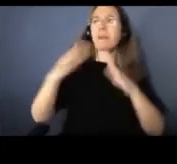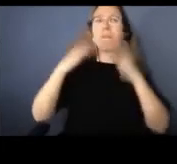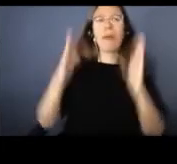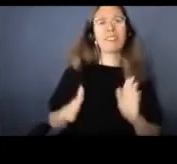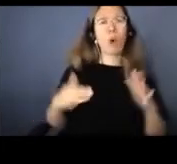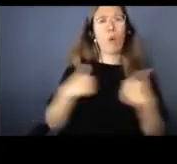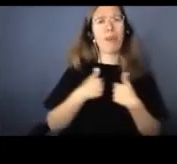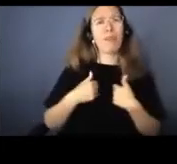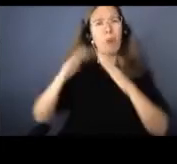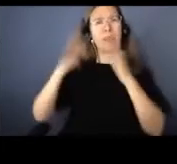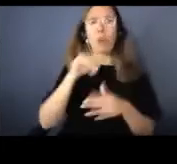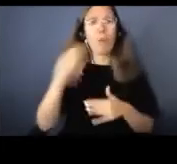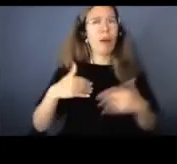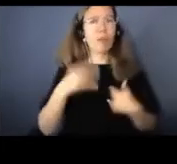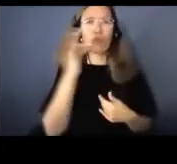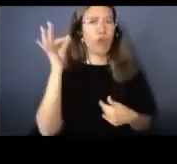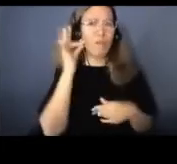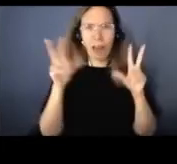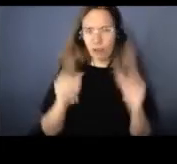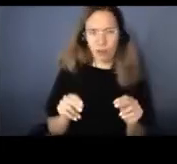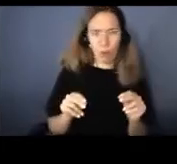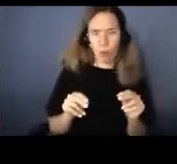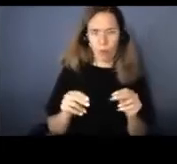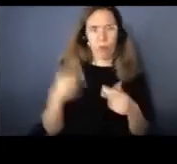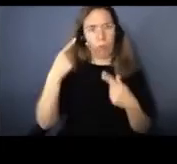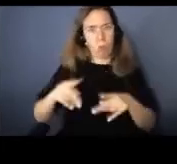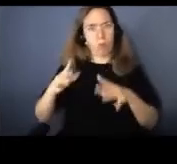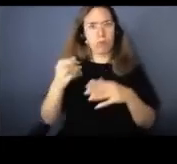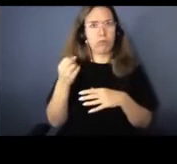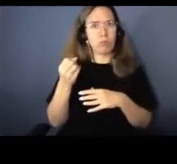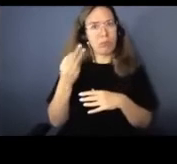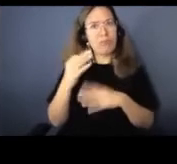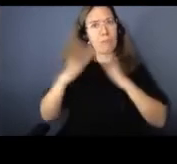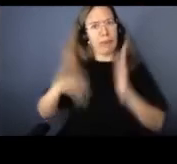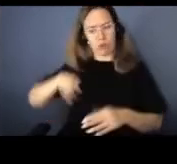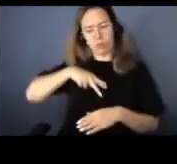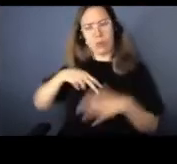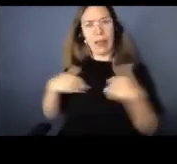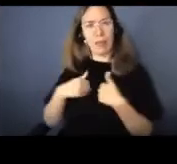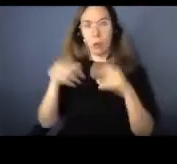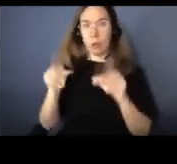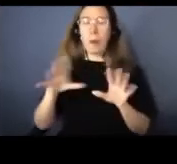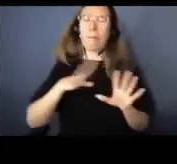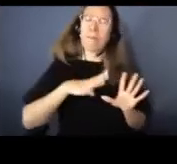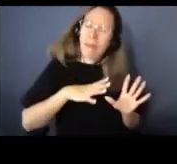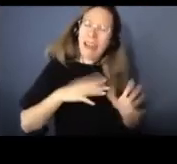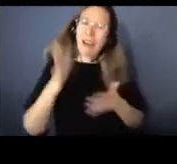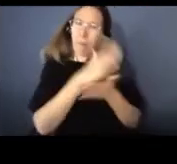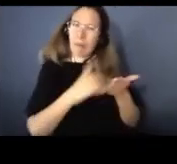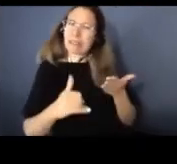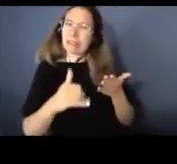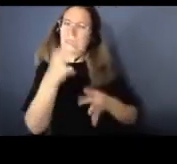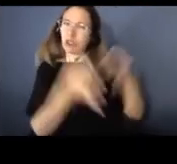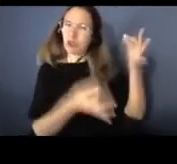pas nécessairement à des animaux sauvages, quoi qu'il y a certains débats juridiques sur la